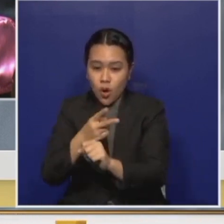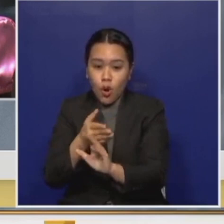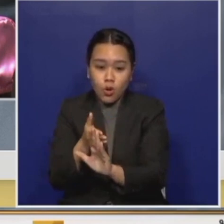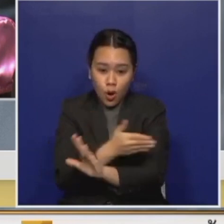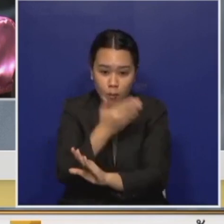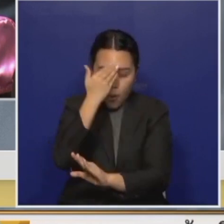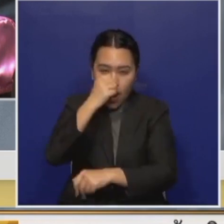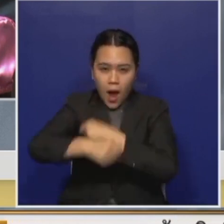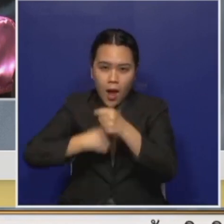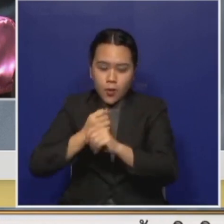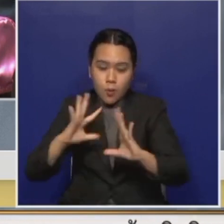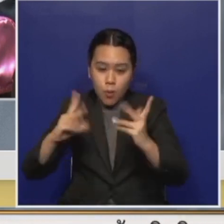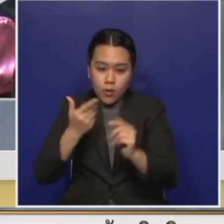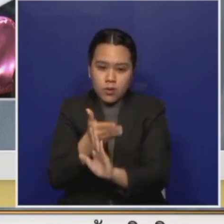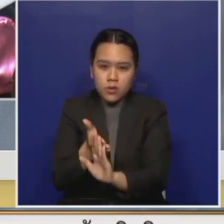ก่อนอายุคามจะหมด